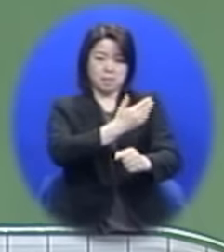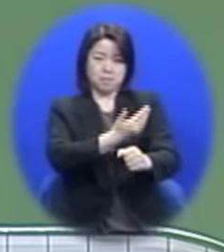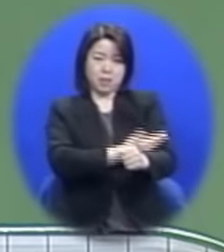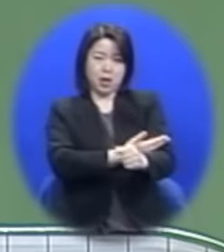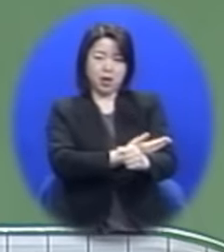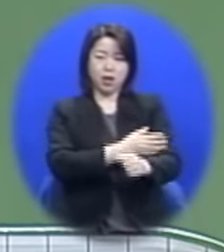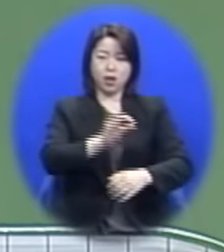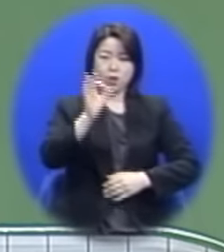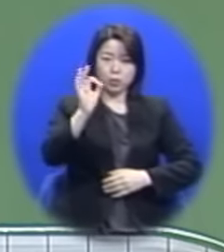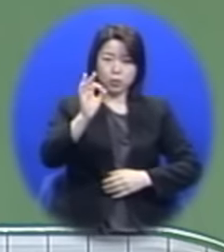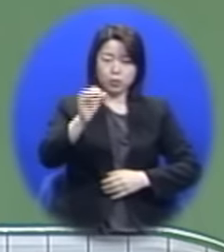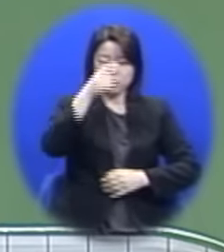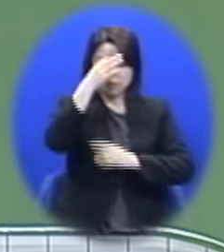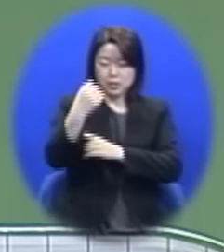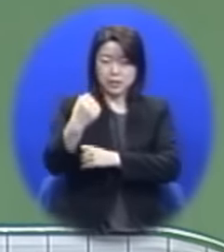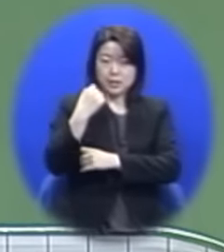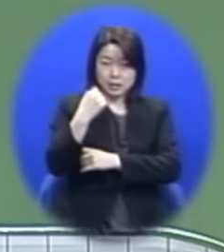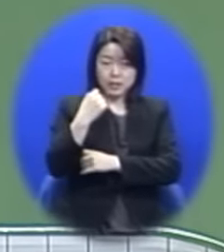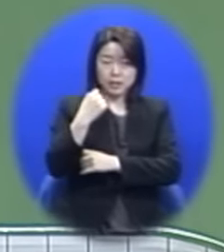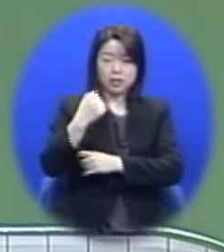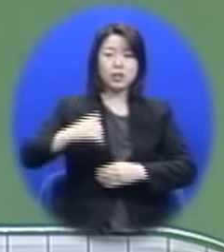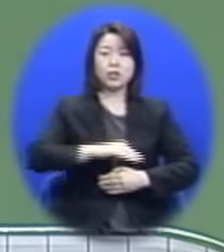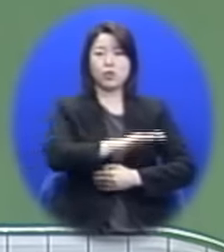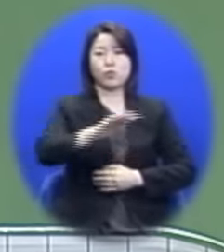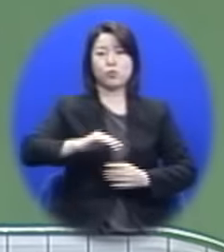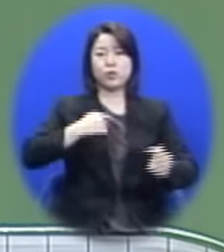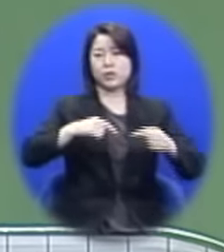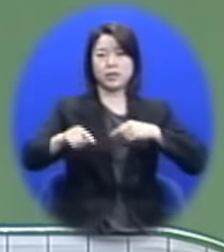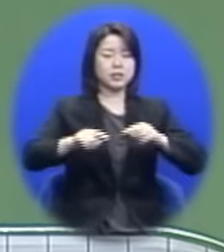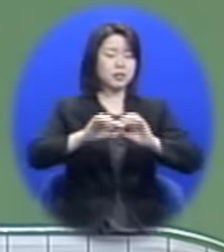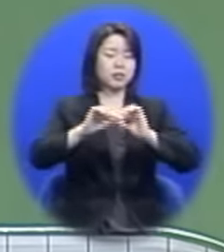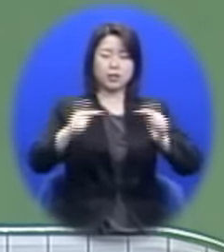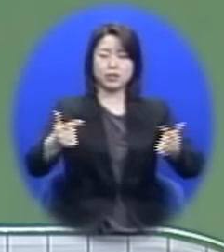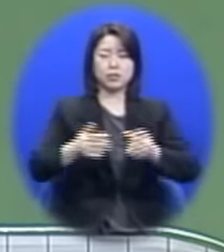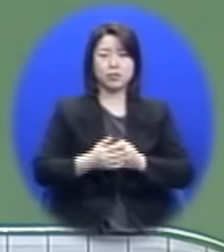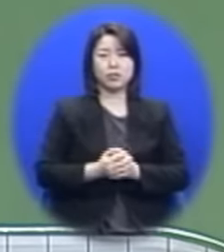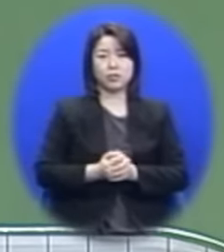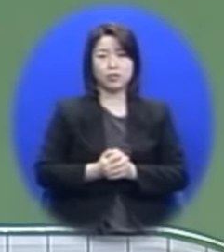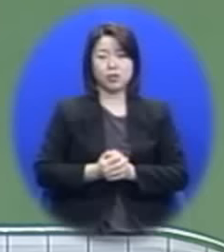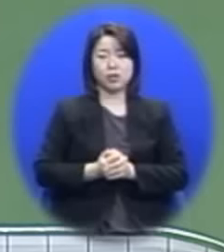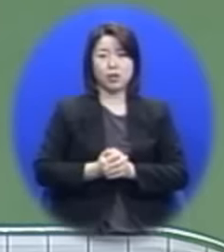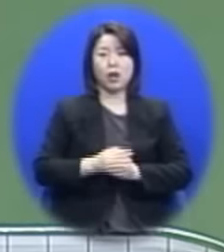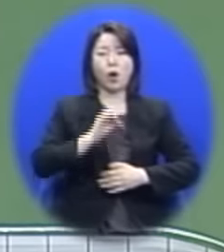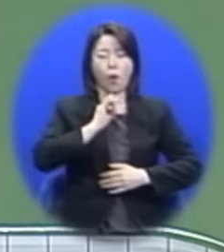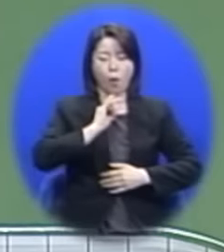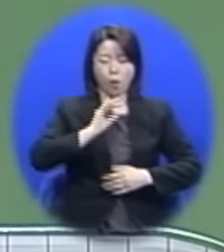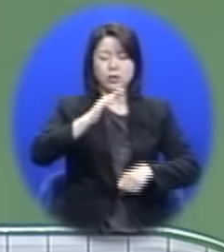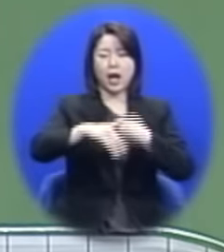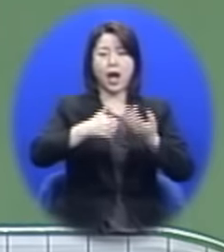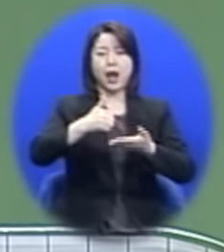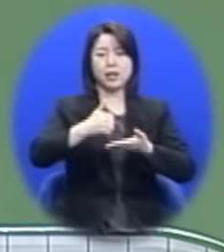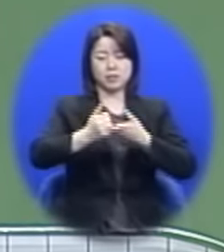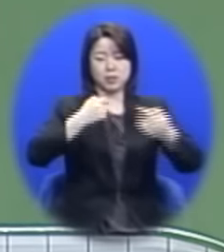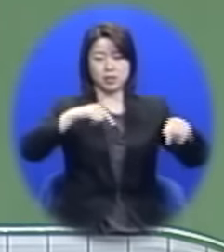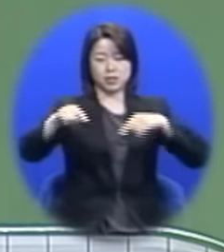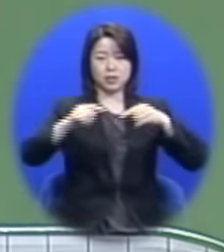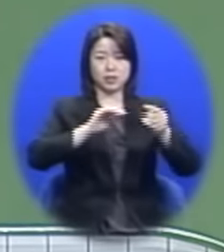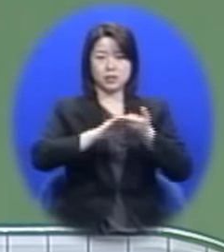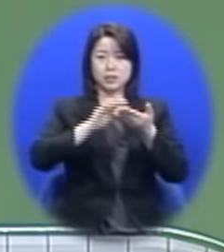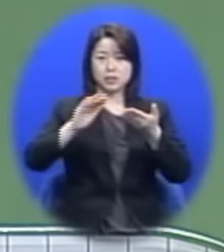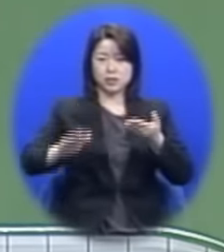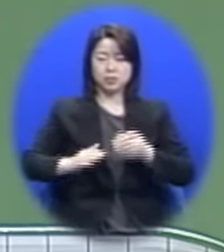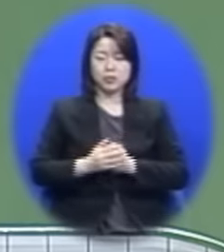돈이나 재능이 우리를 다스리는 거 아니라 하나님이 다스리신다.